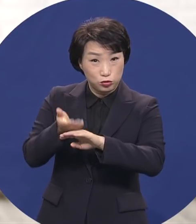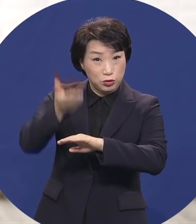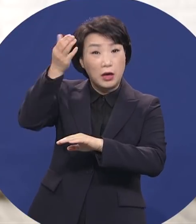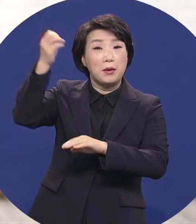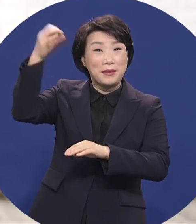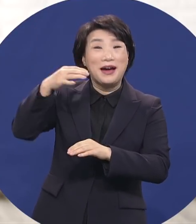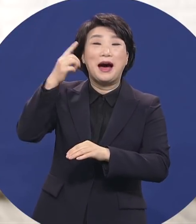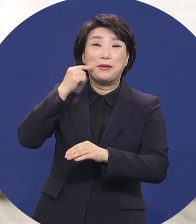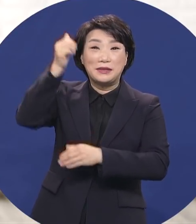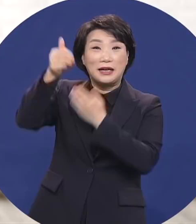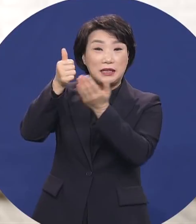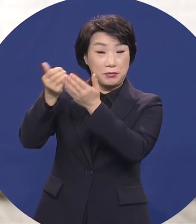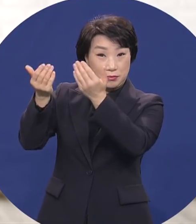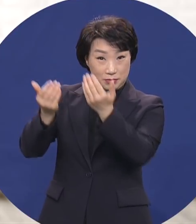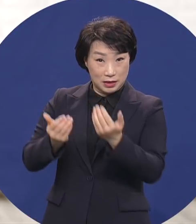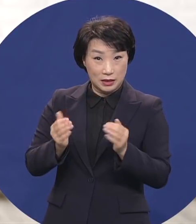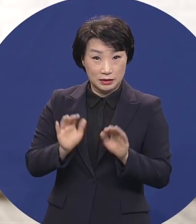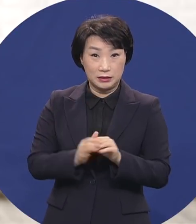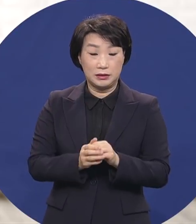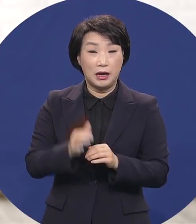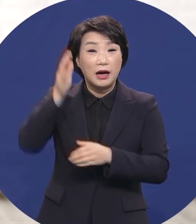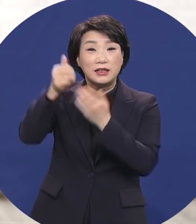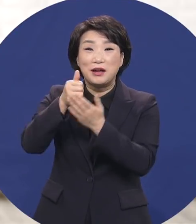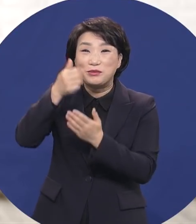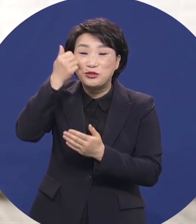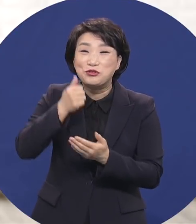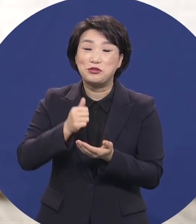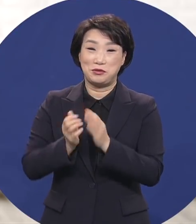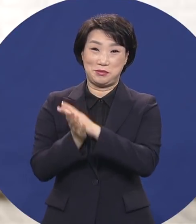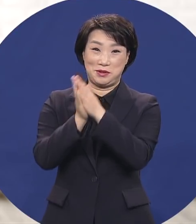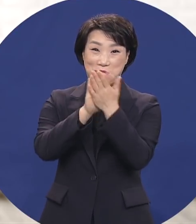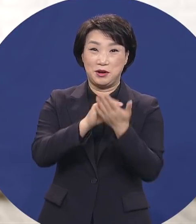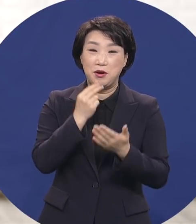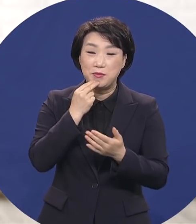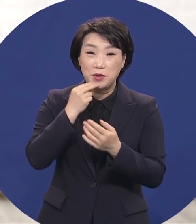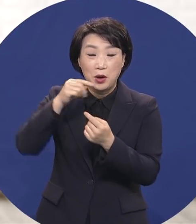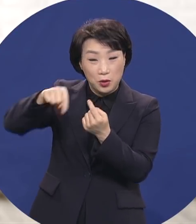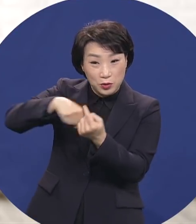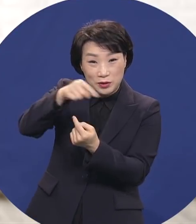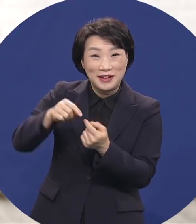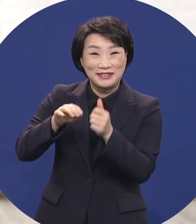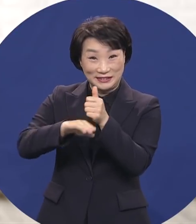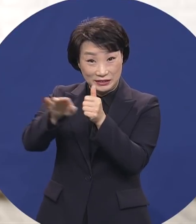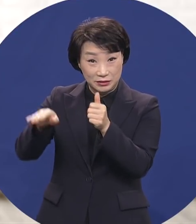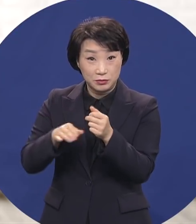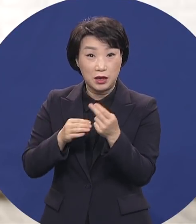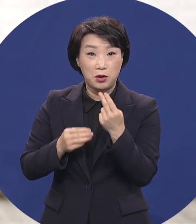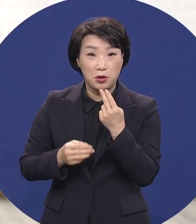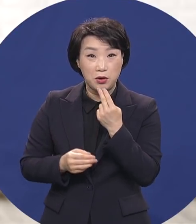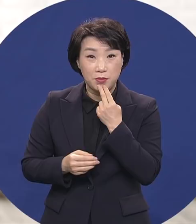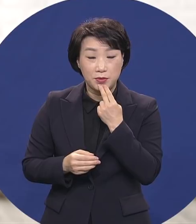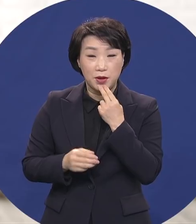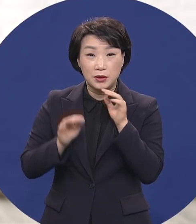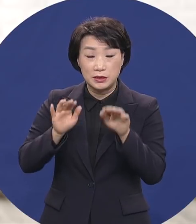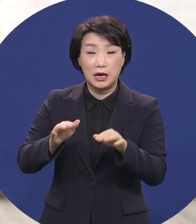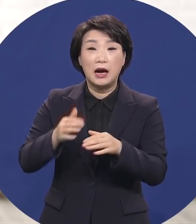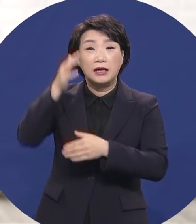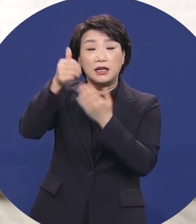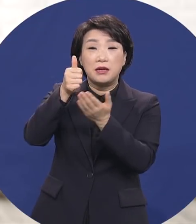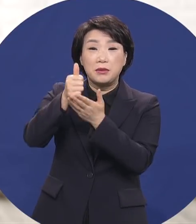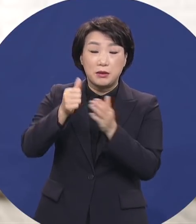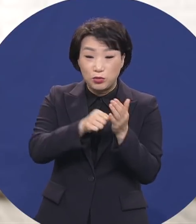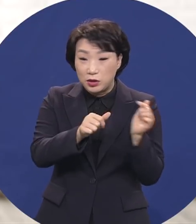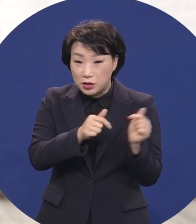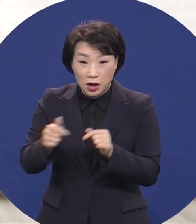빛들의 아버지께로서 내려오나니 그는 변함도 없으시고 회전하는 그림자도 없으시니라. 그가 그 조물